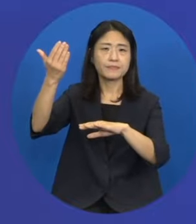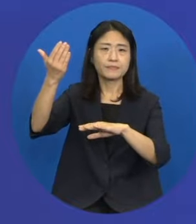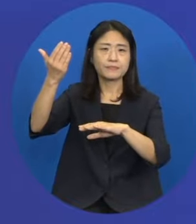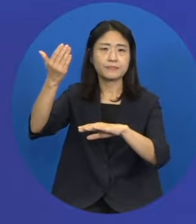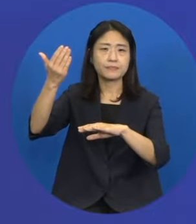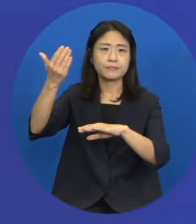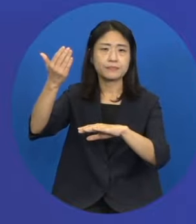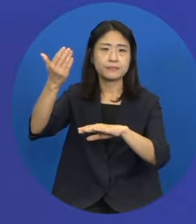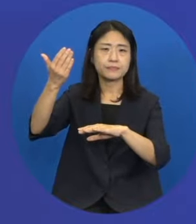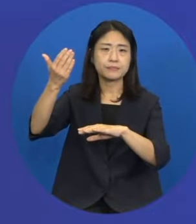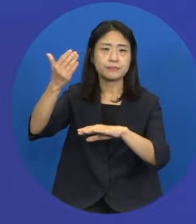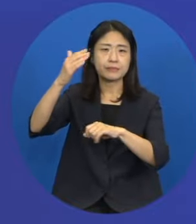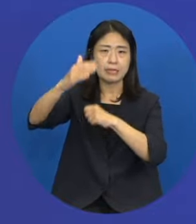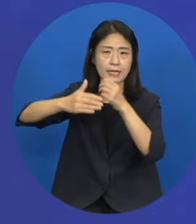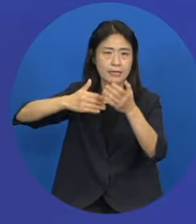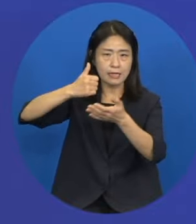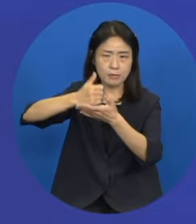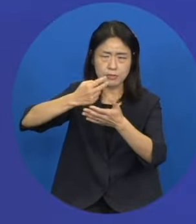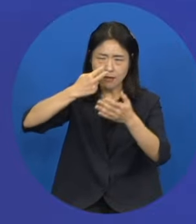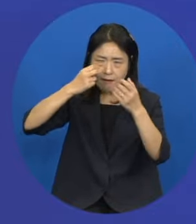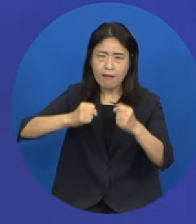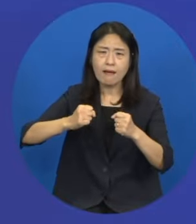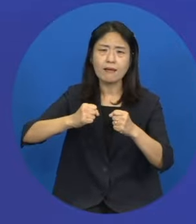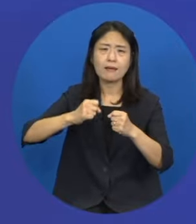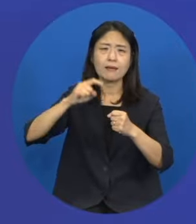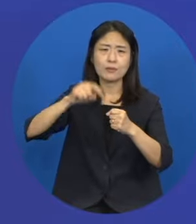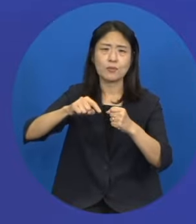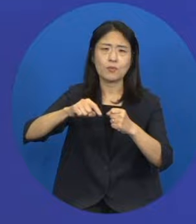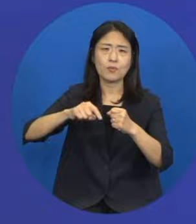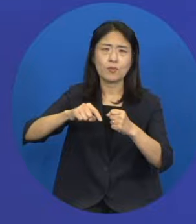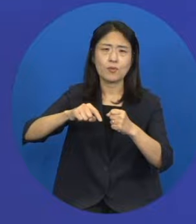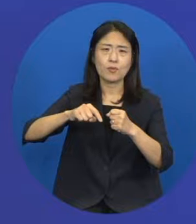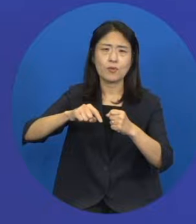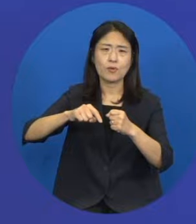그분 돌아가지 않으셨어요. 줄지도 아니하시고 주무시지도 아니하시고